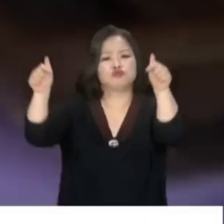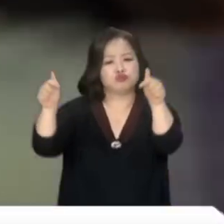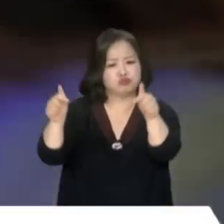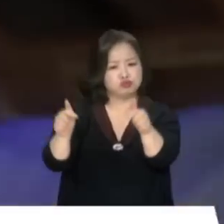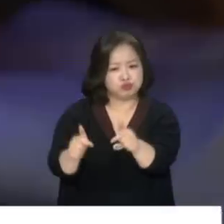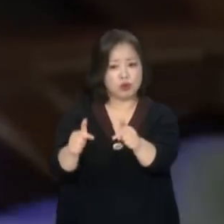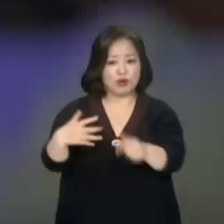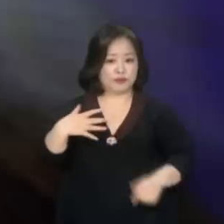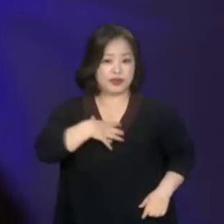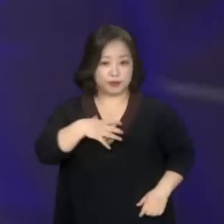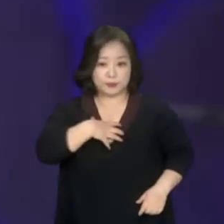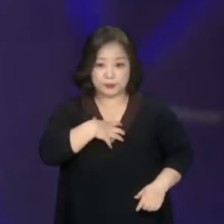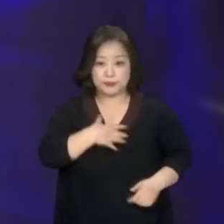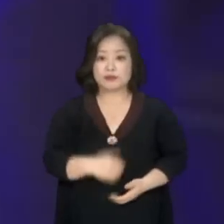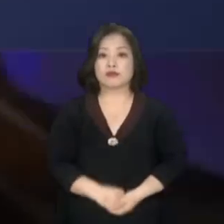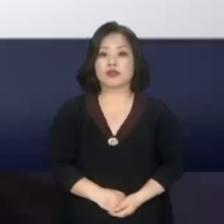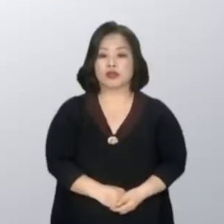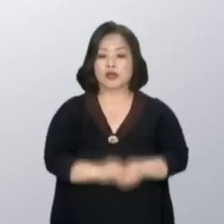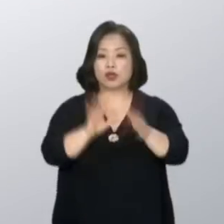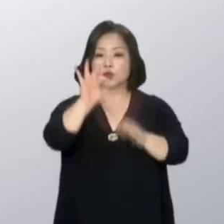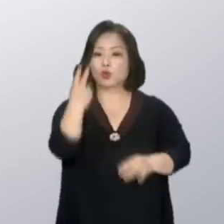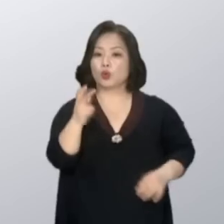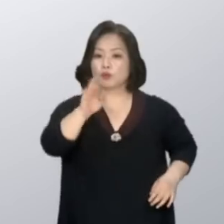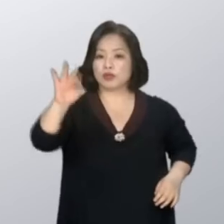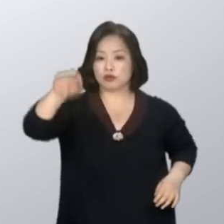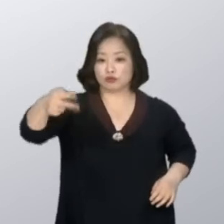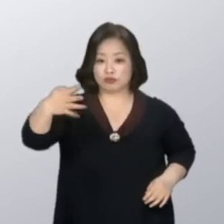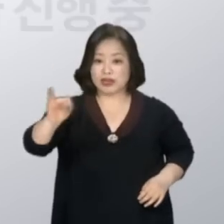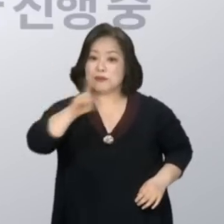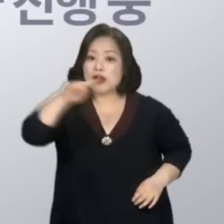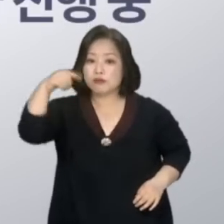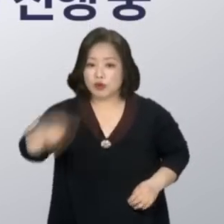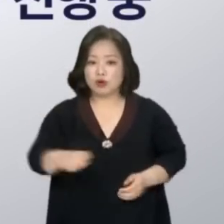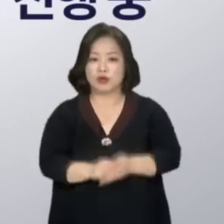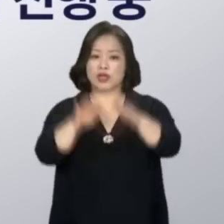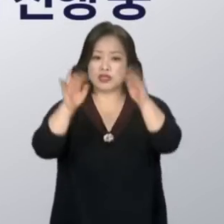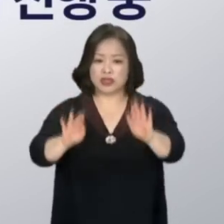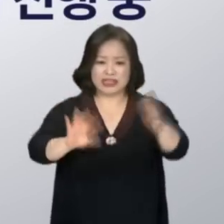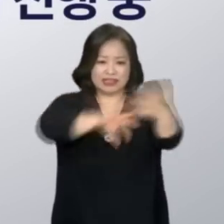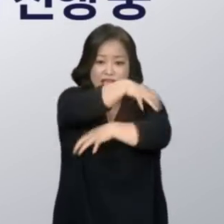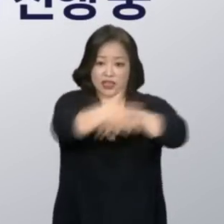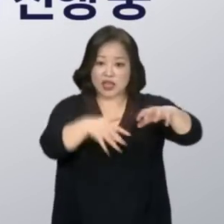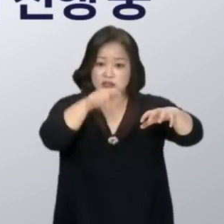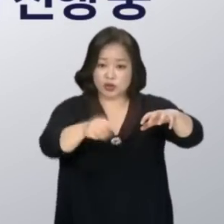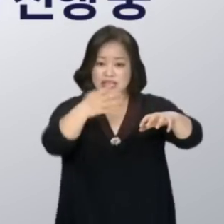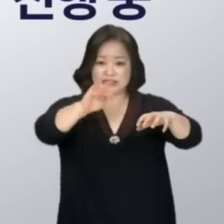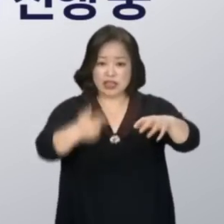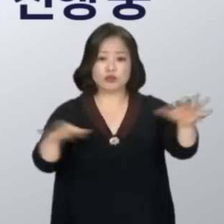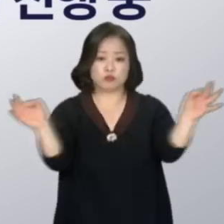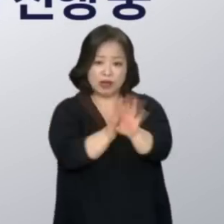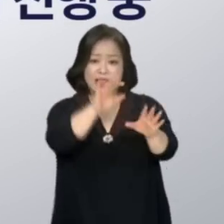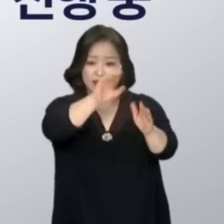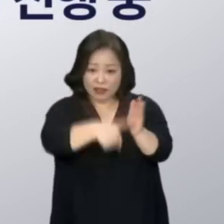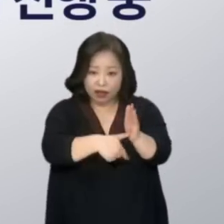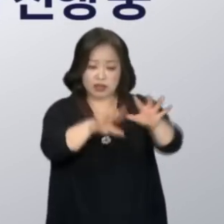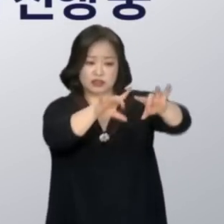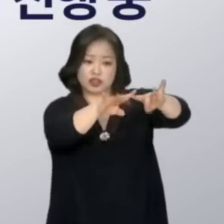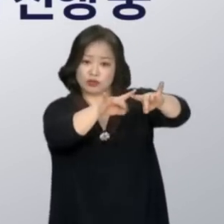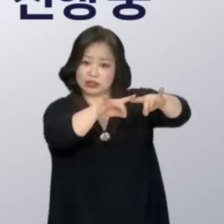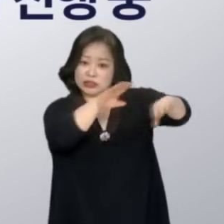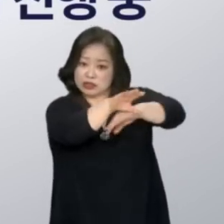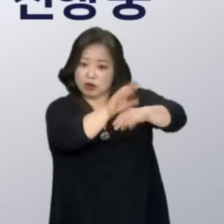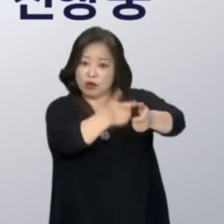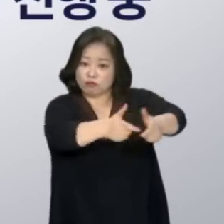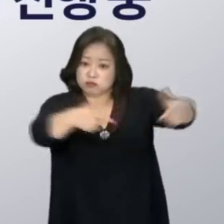있다고 덧붙였습니다. 요미우리는 세계적인 탈탄소화 흐름 속에서 동력의 전기화가 진행되는